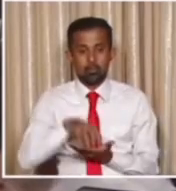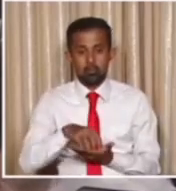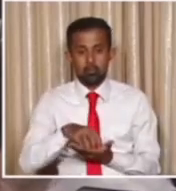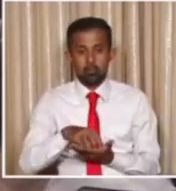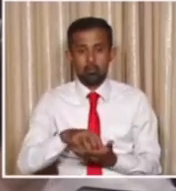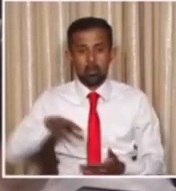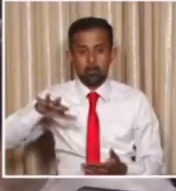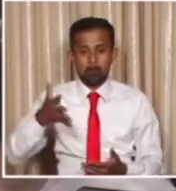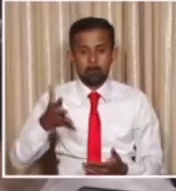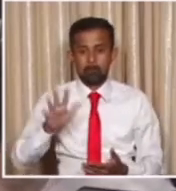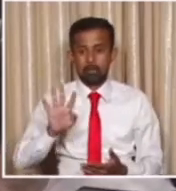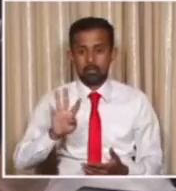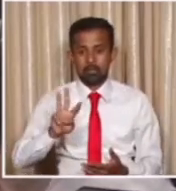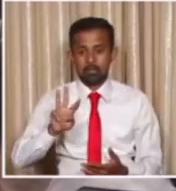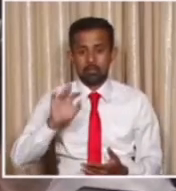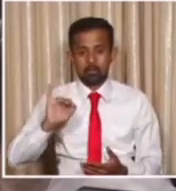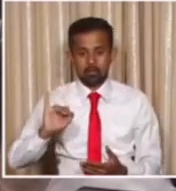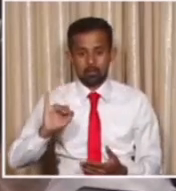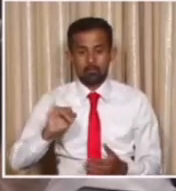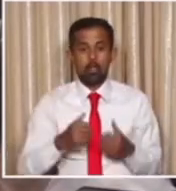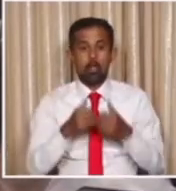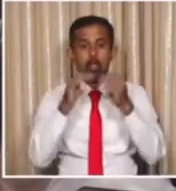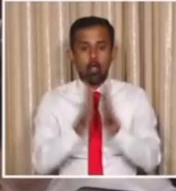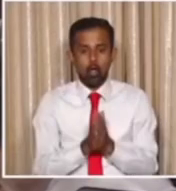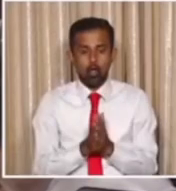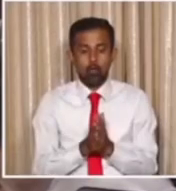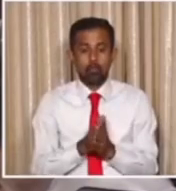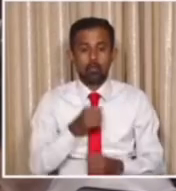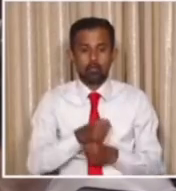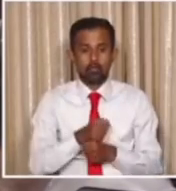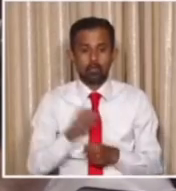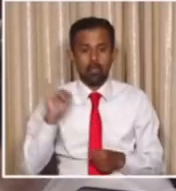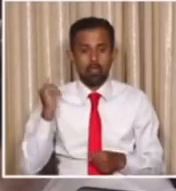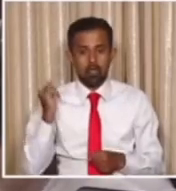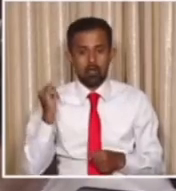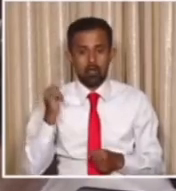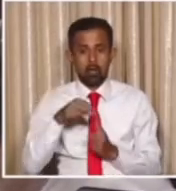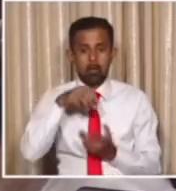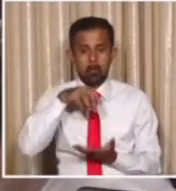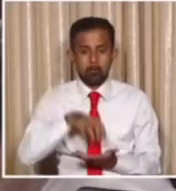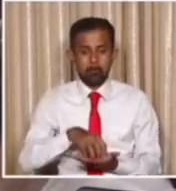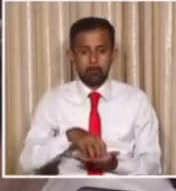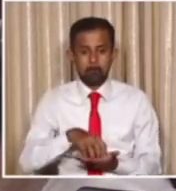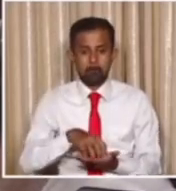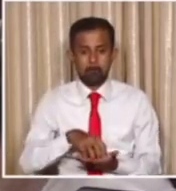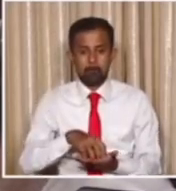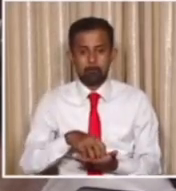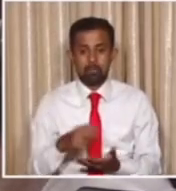එකේ 536යි. මුළු එකතුව ලයින් මිනිස්ට්‍රී එකේ 60යි, ප්‍රොවින්ෂල් මිනිස්ට්‍රී